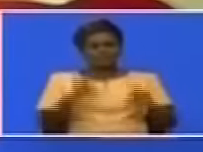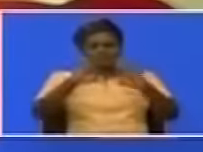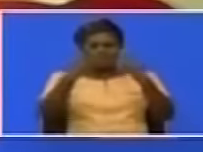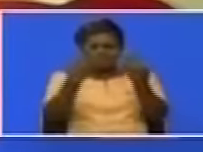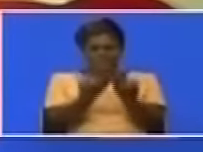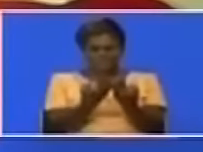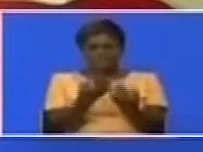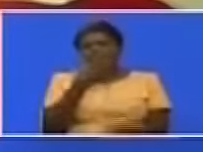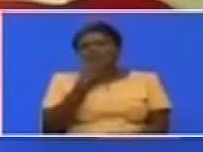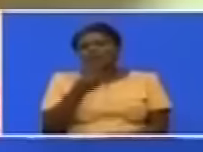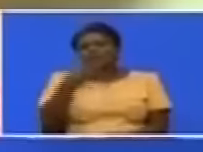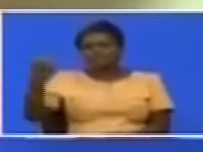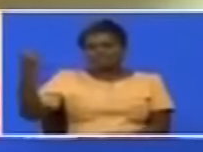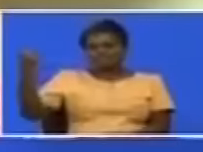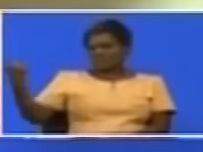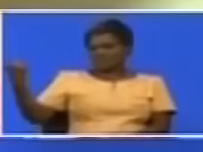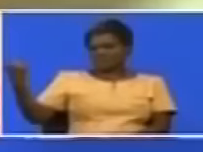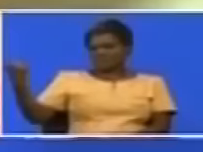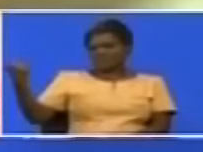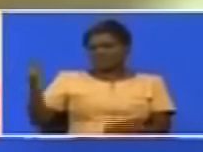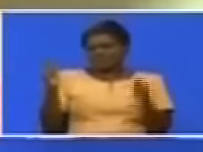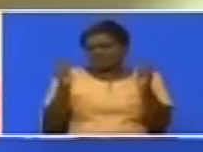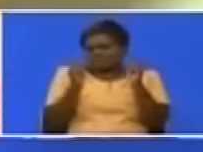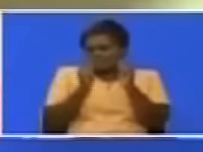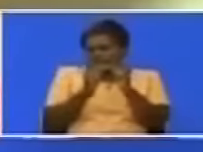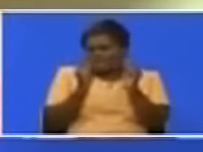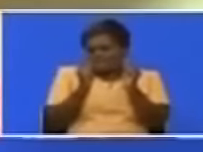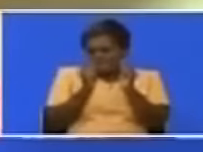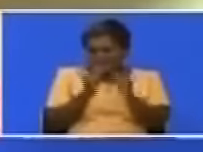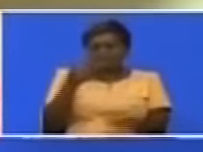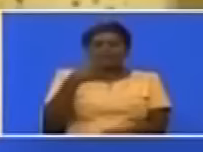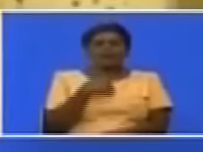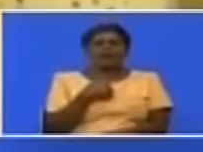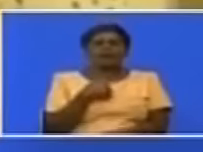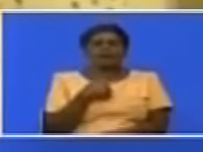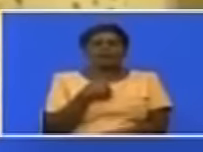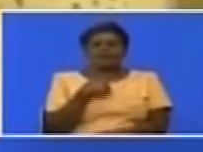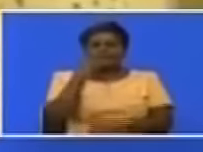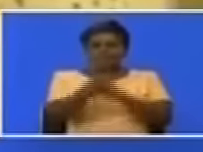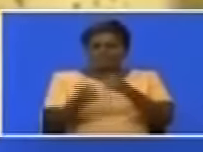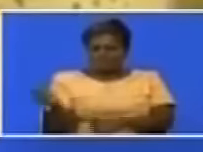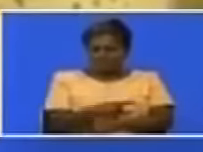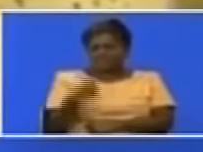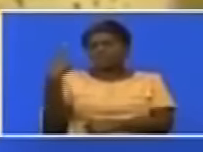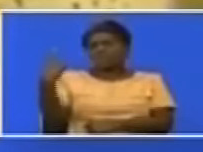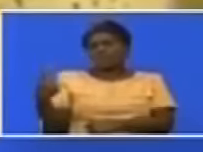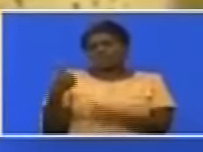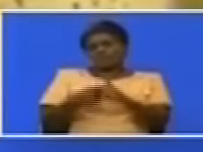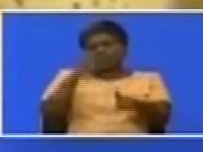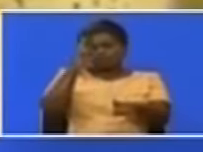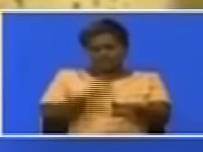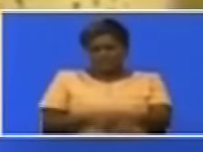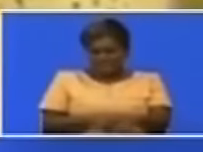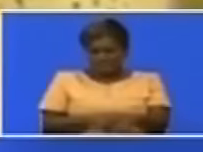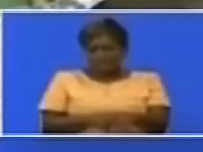Familia za wavulana hao watano bado zina uchungu. Ni mwezi mmoja sasa tangu walipowapoteza wapendwa